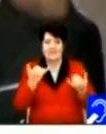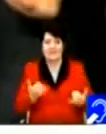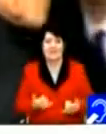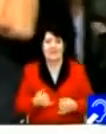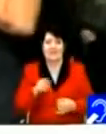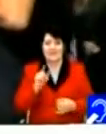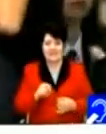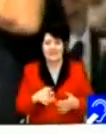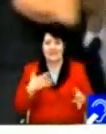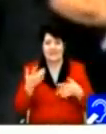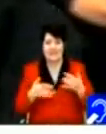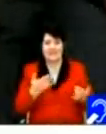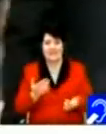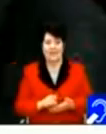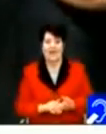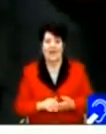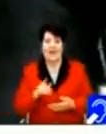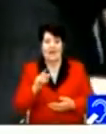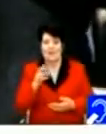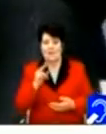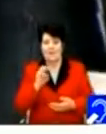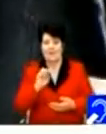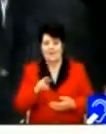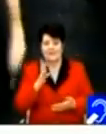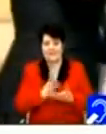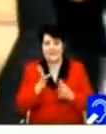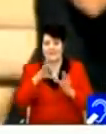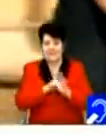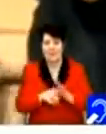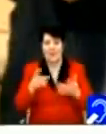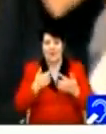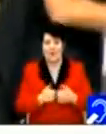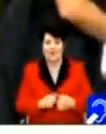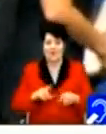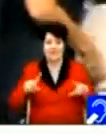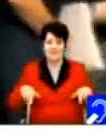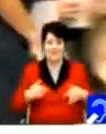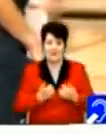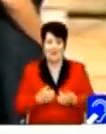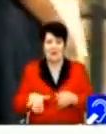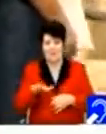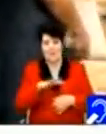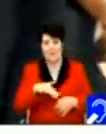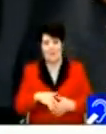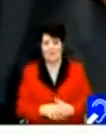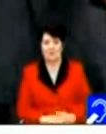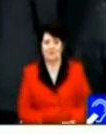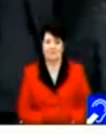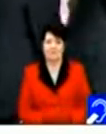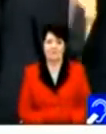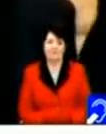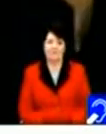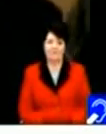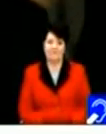militarilor răniți în teatrele de operațiuni. Prințul Harry este implicat în organizarea și promovarea jocurilor Invictus.